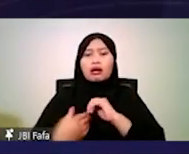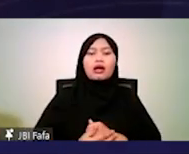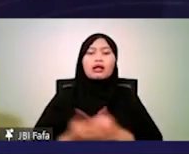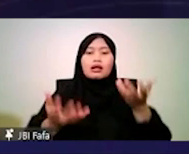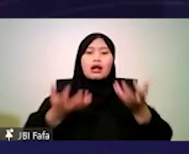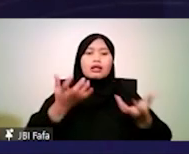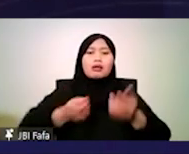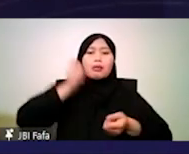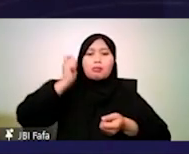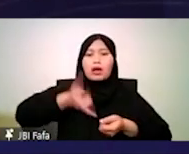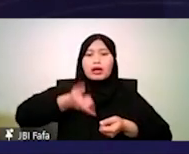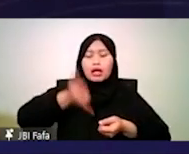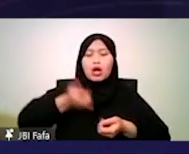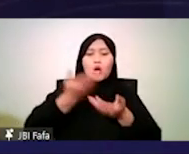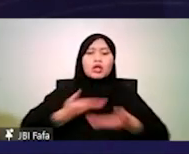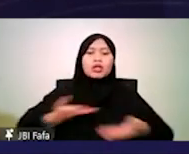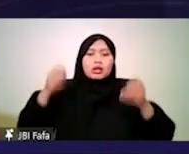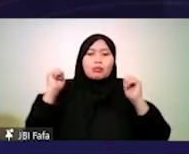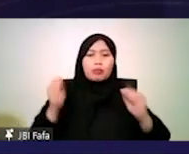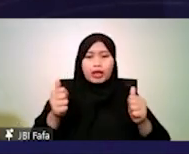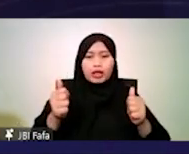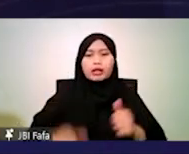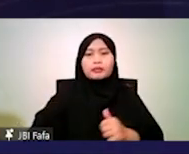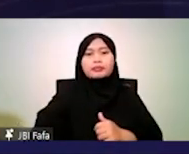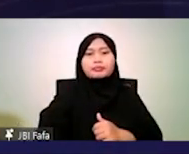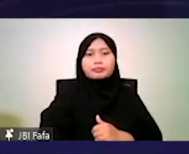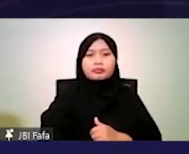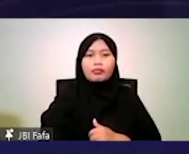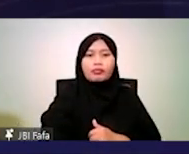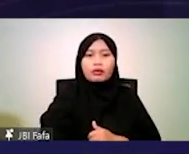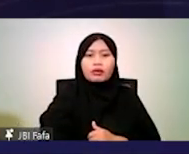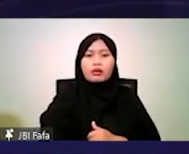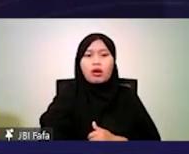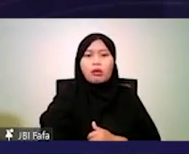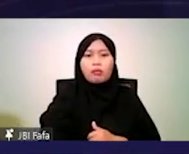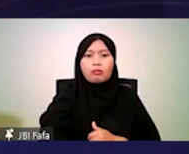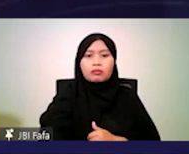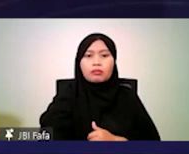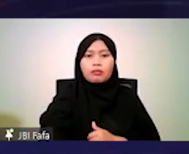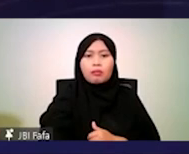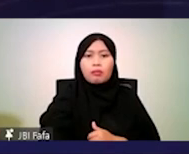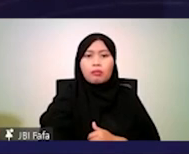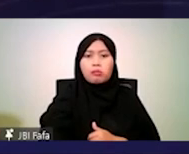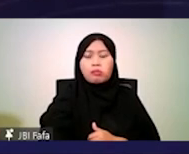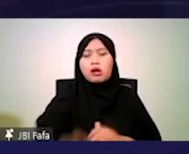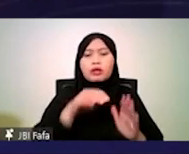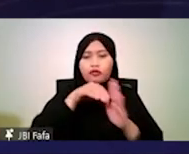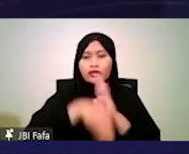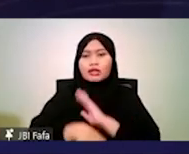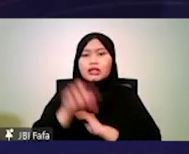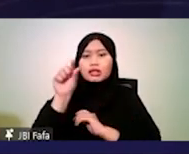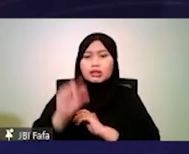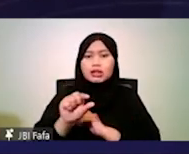pembayaran yang kondisinya baik karena country yang surplus sekarang dan kedepan defisitnya sangat kecil yang mestinya